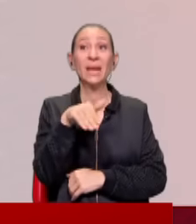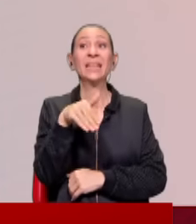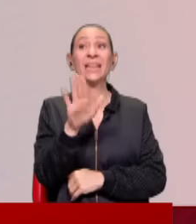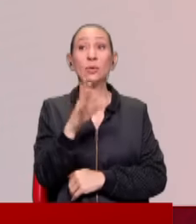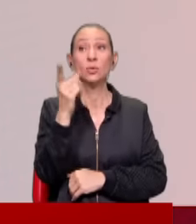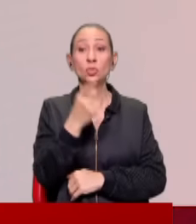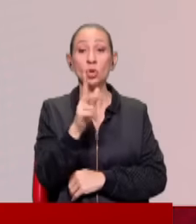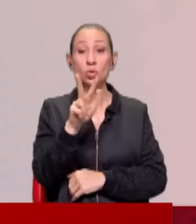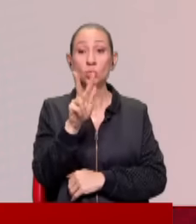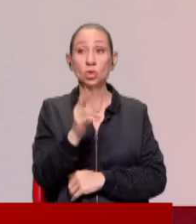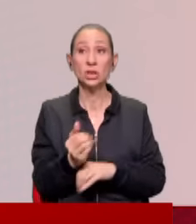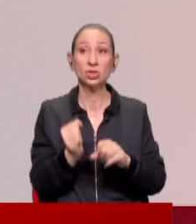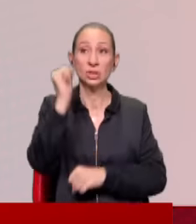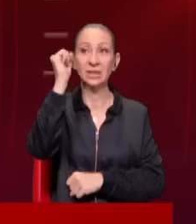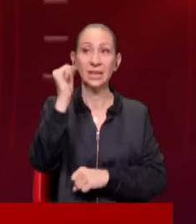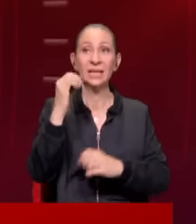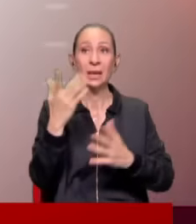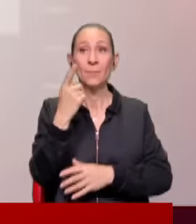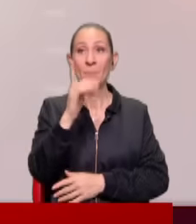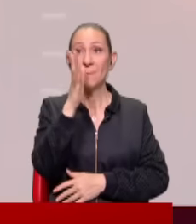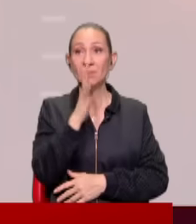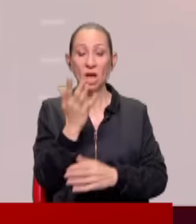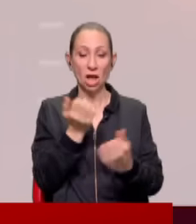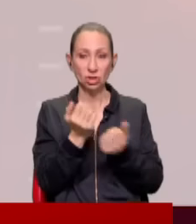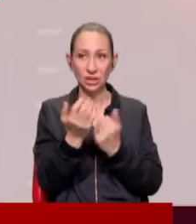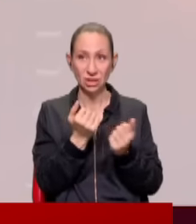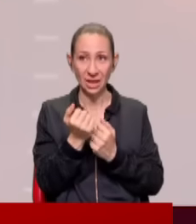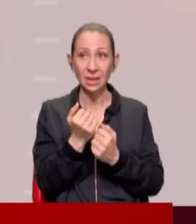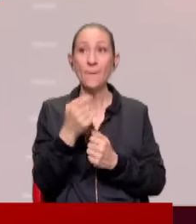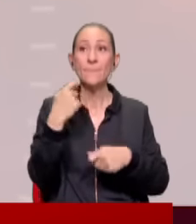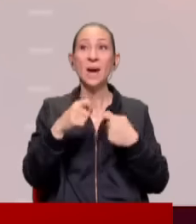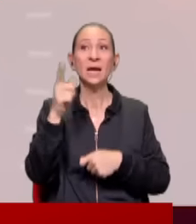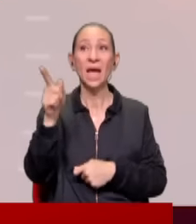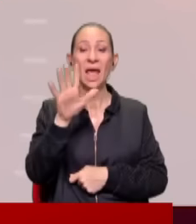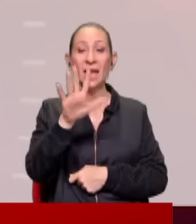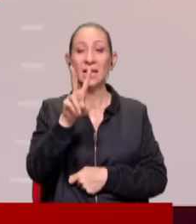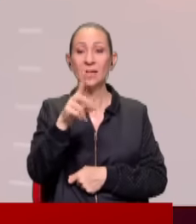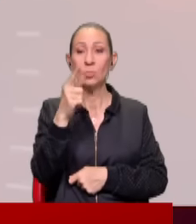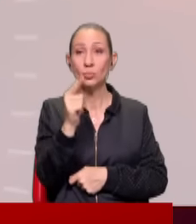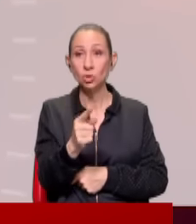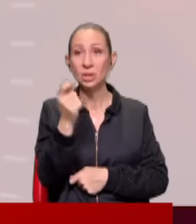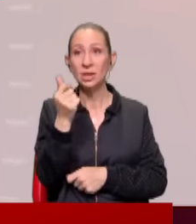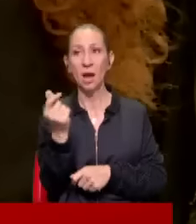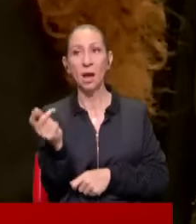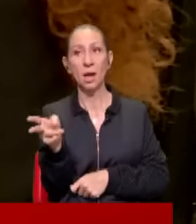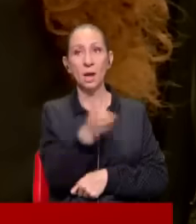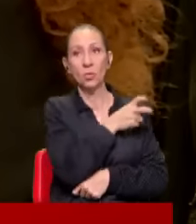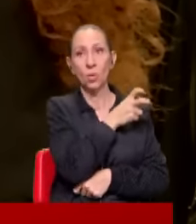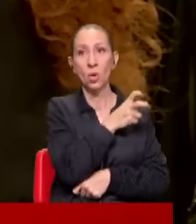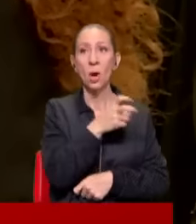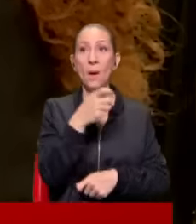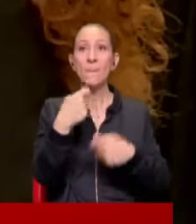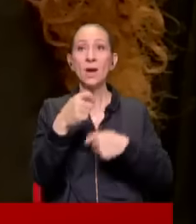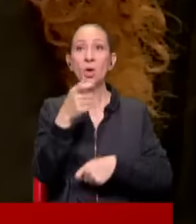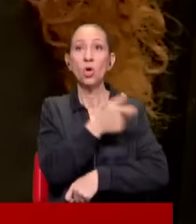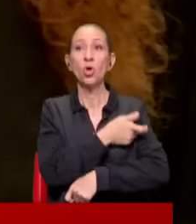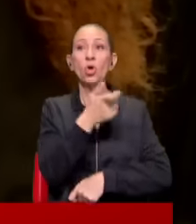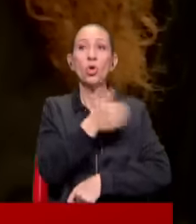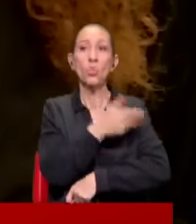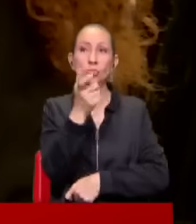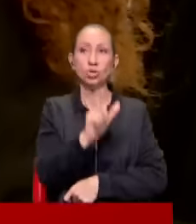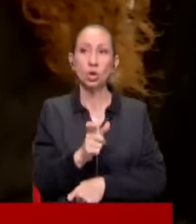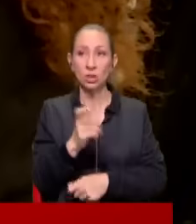değil, %3,5'a çıktı. Yani 1500 liralık alışverişten bankaya 52,5 lira gidiyor. Banka komisyonlarının çok